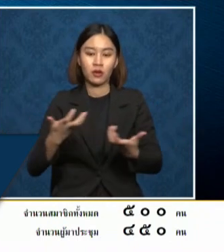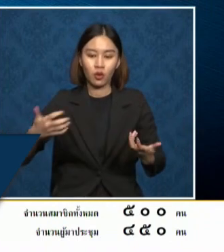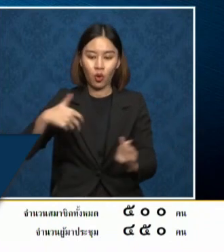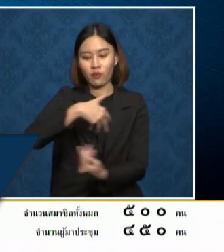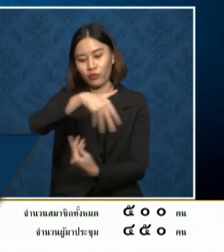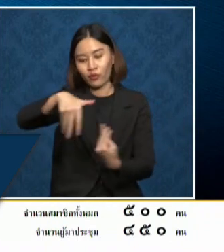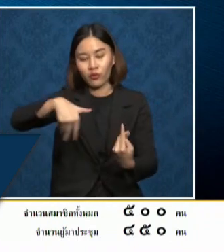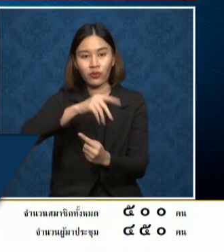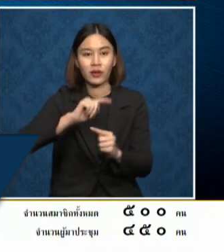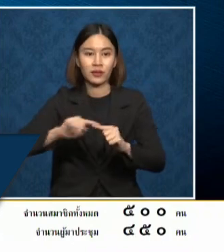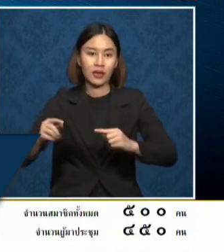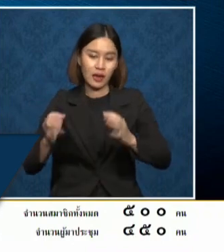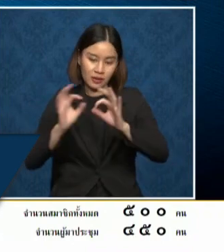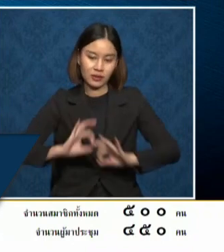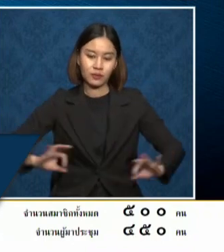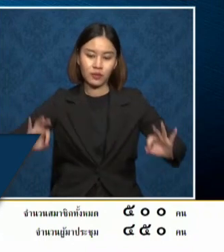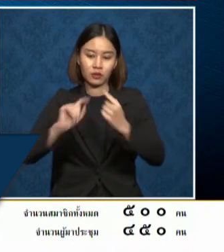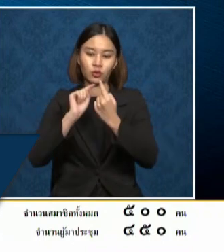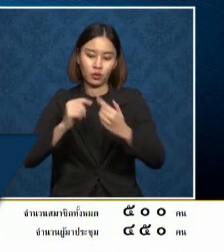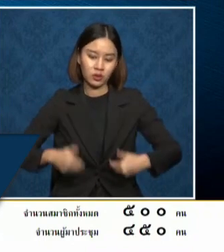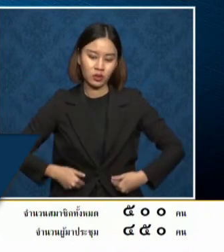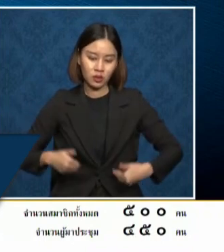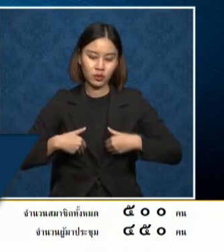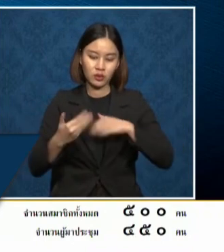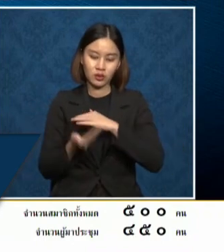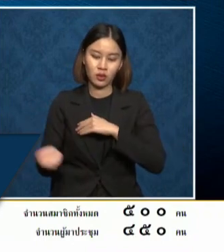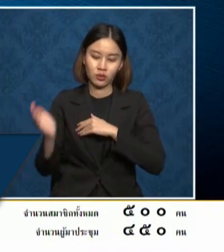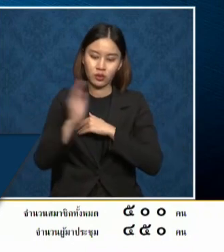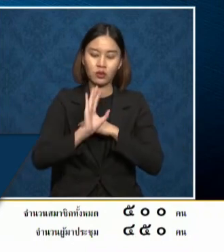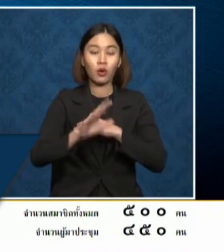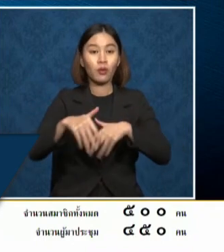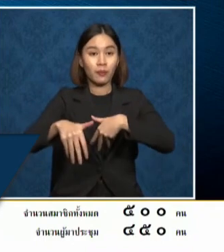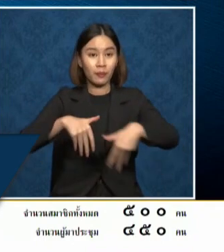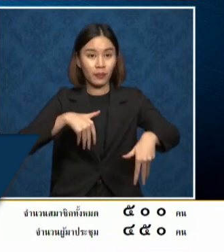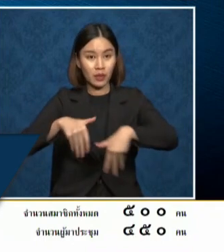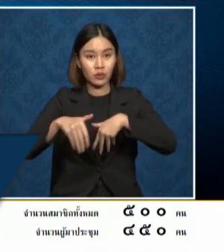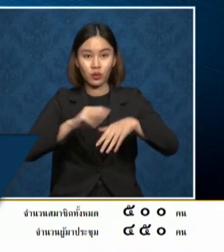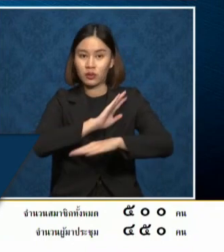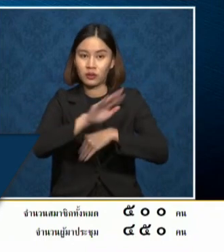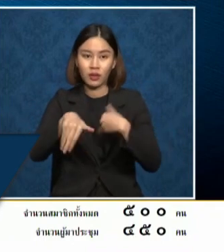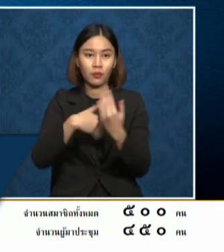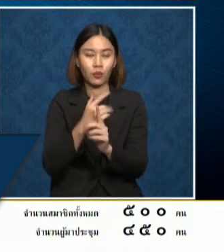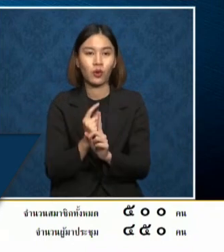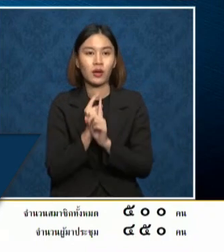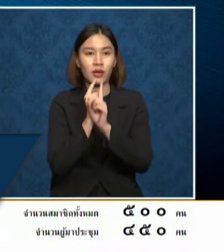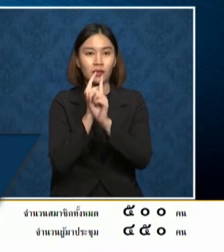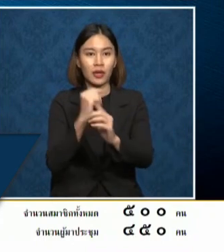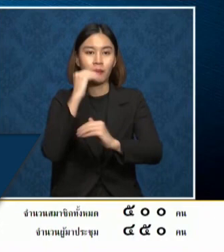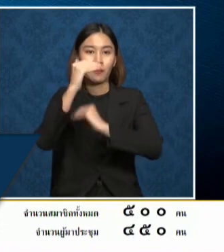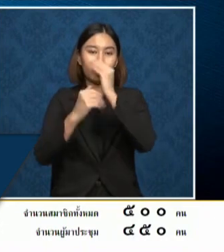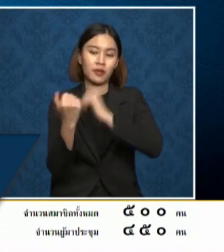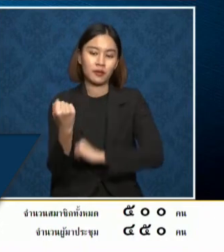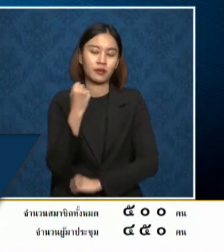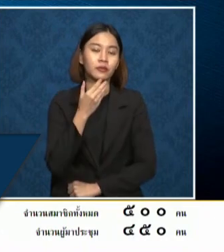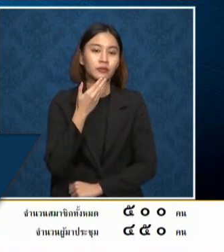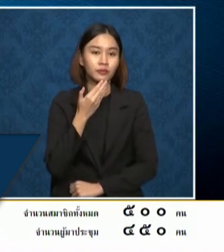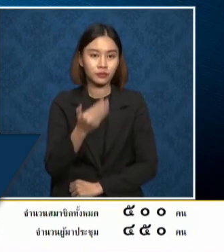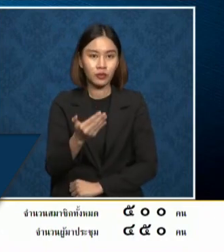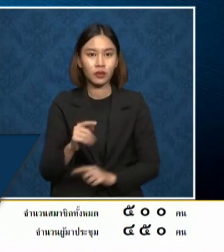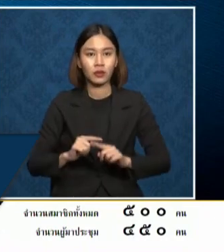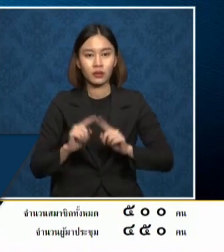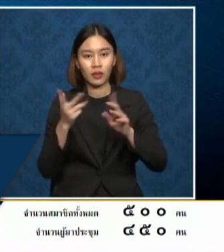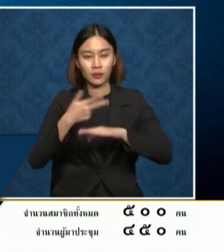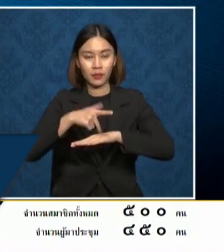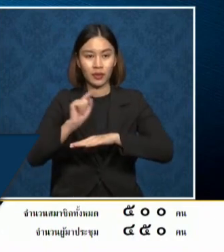พื้นฐานที่จำเป็นต่อการดำรงชีวิตของประชาชนทั่วถึงตามหลักพัฒนายั่งยืนค่ะแต่ท่าน